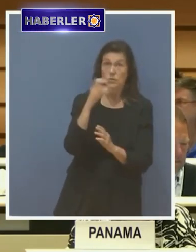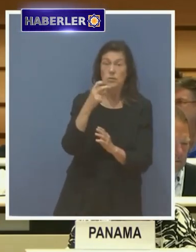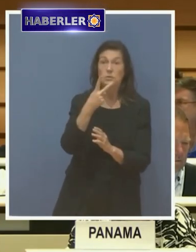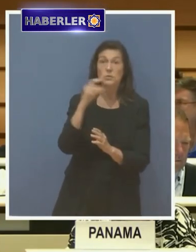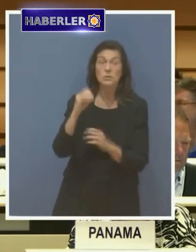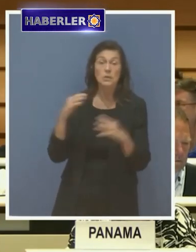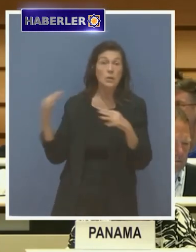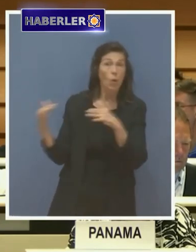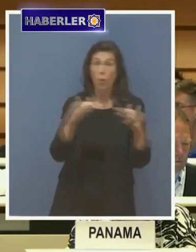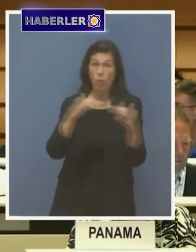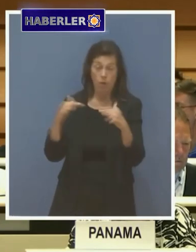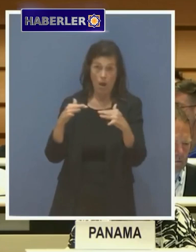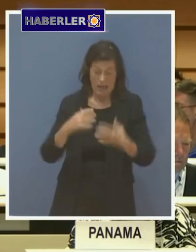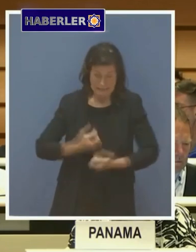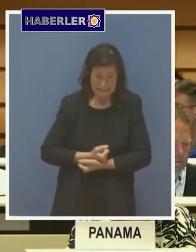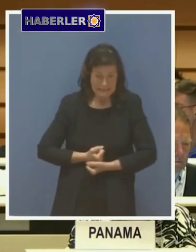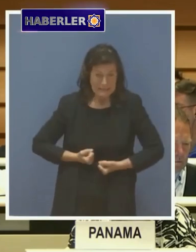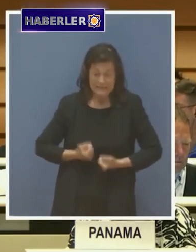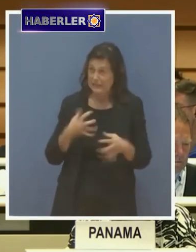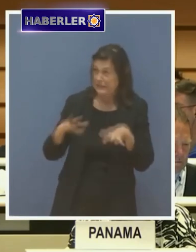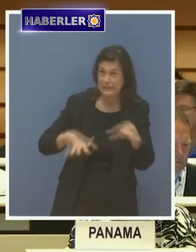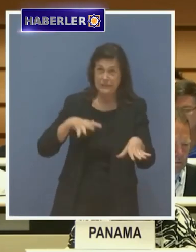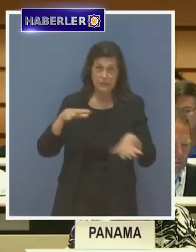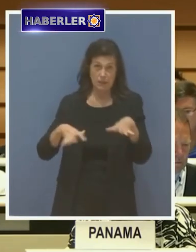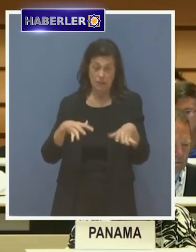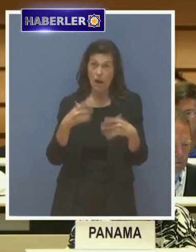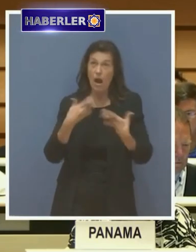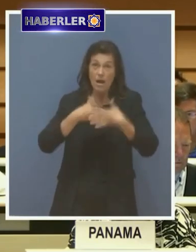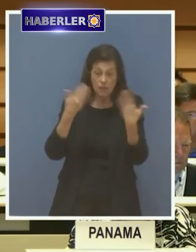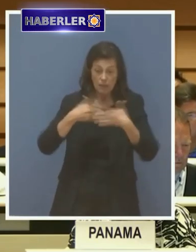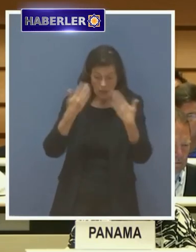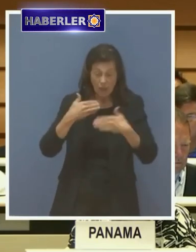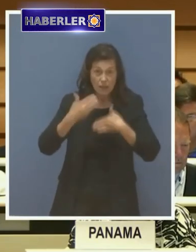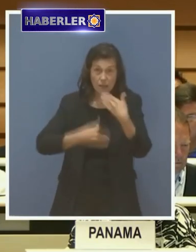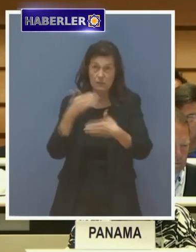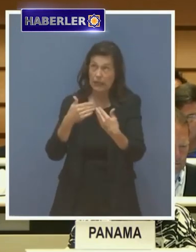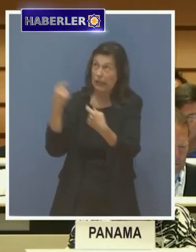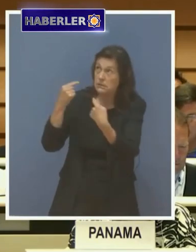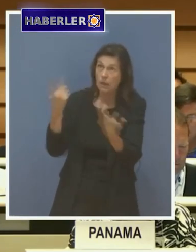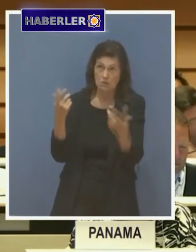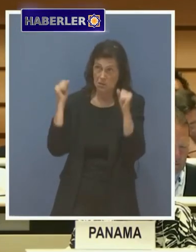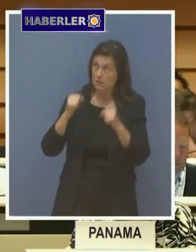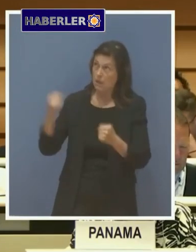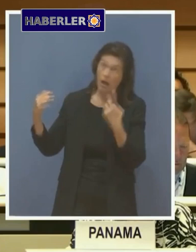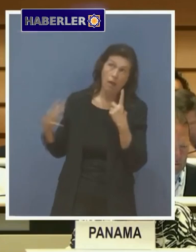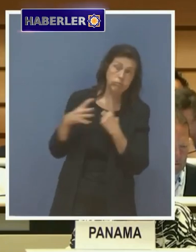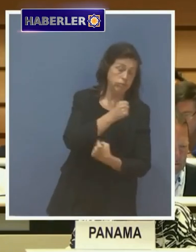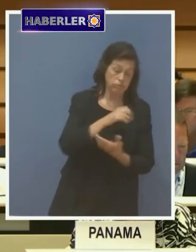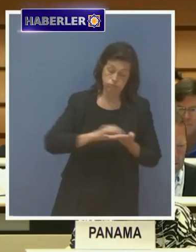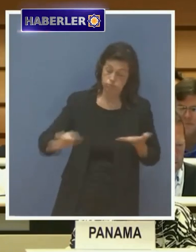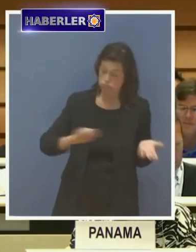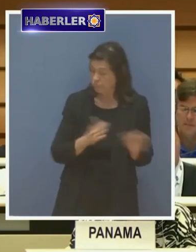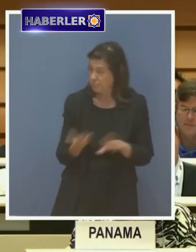tıbbi bakıma erişimi olmayan tüm insanların hayatını tehdit ediyor. Uluslararası toplumun Artsakh'ın ayrılmasına